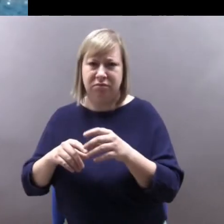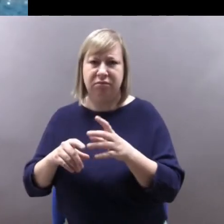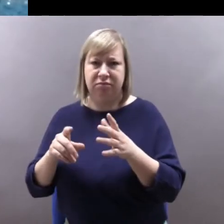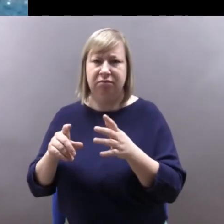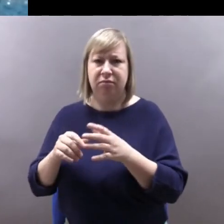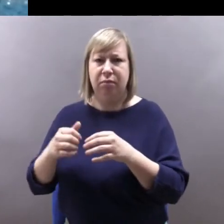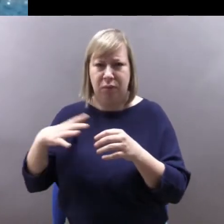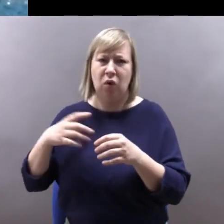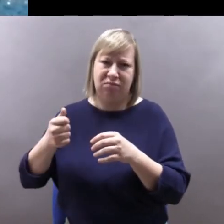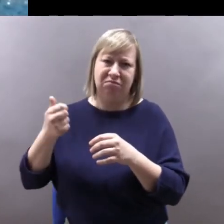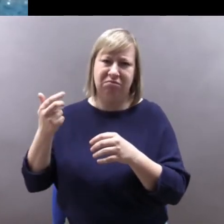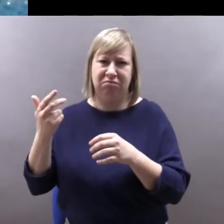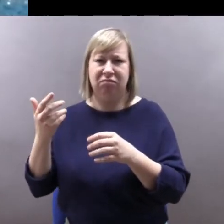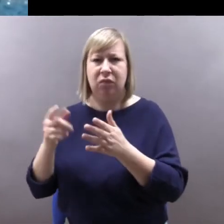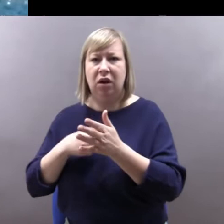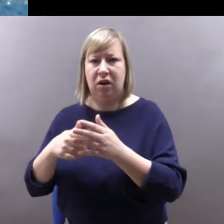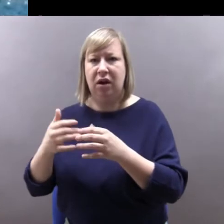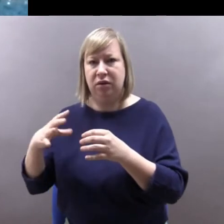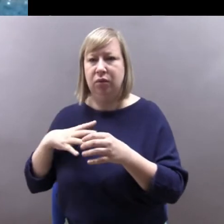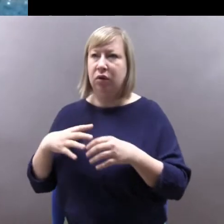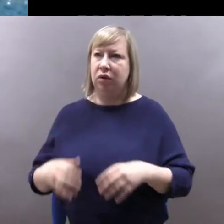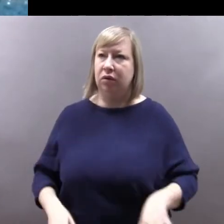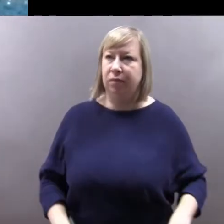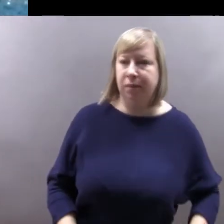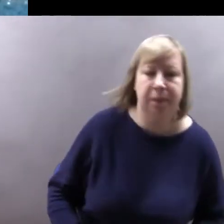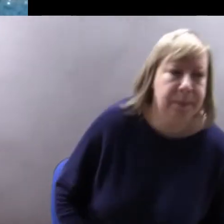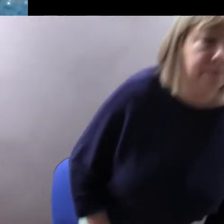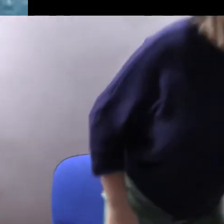Ale zdarzyło mi się tam kilka razy, chociaż to nie jest często.